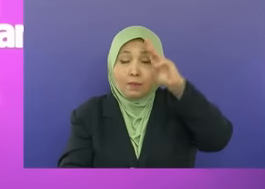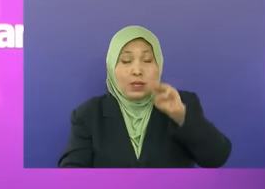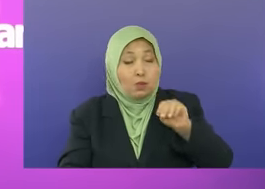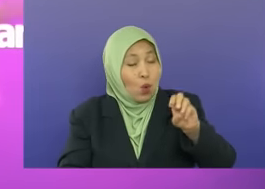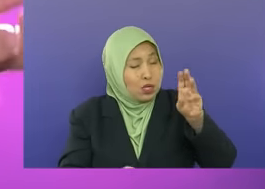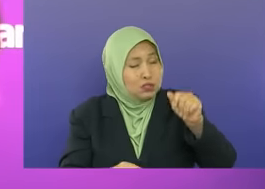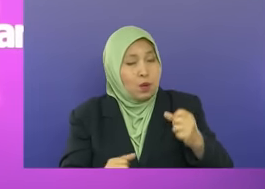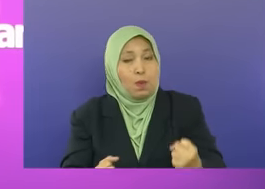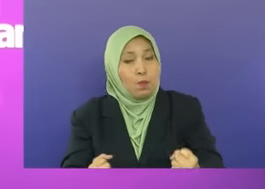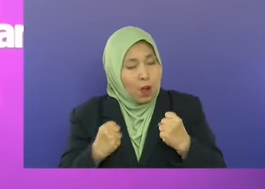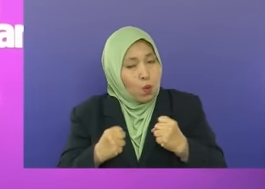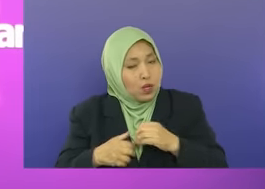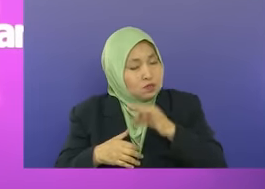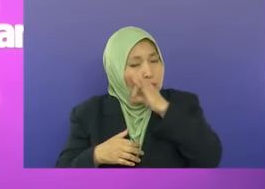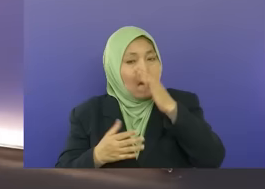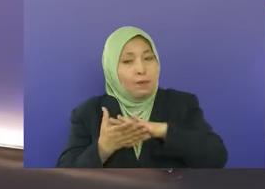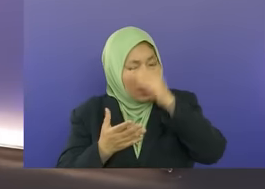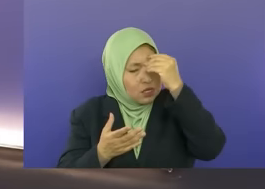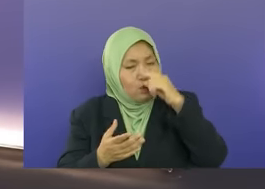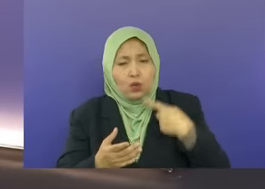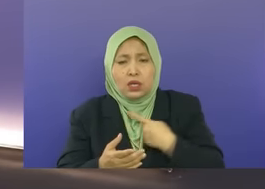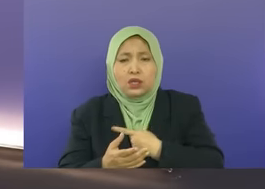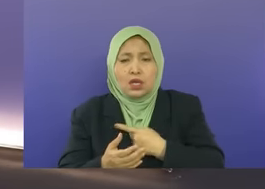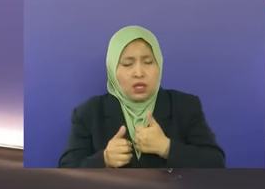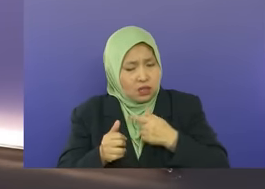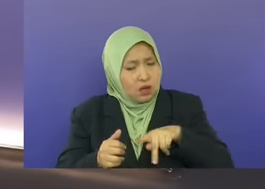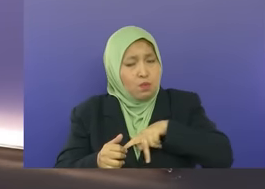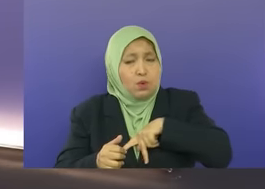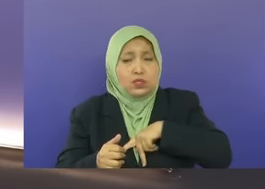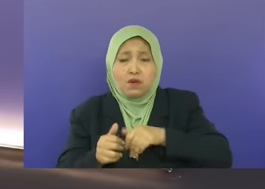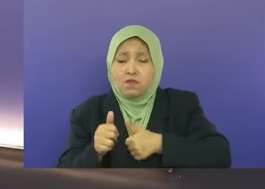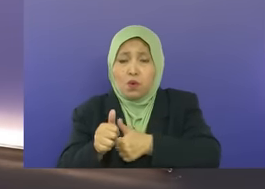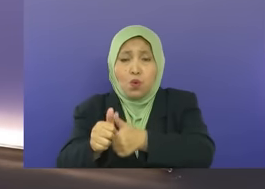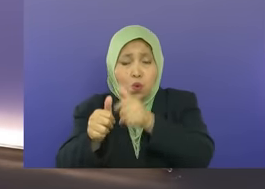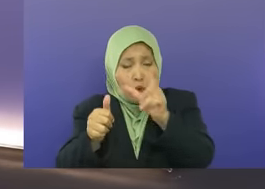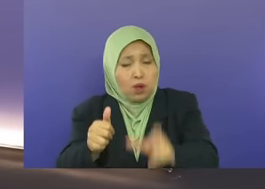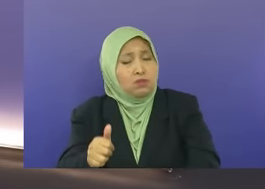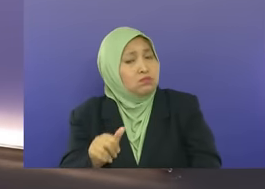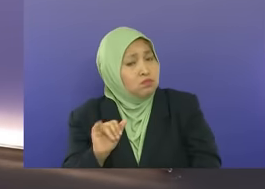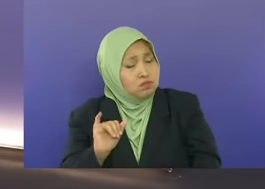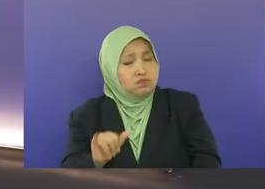semangat pelajaran untuk kita kadang-kadang Kita punya follow gitu Ini ya